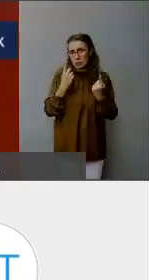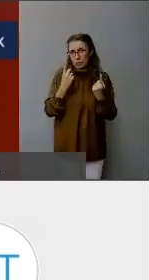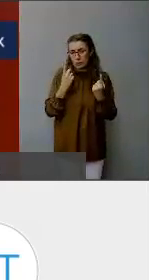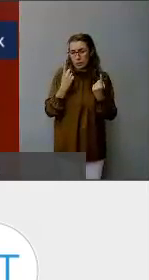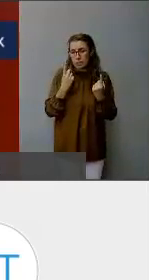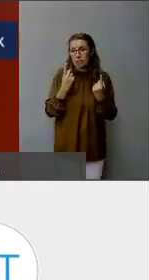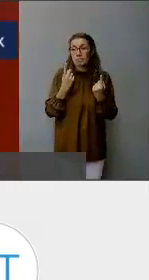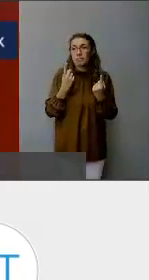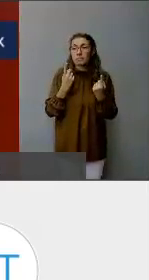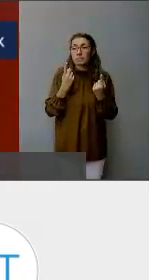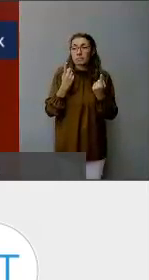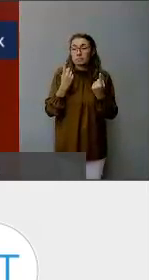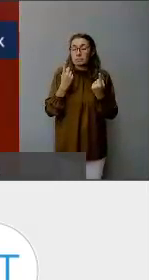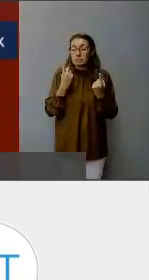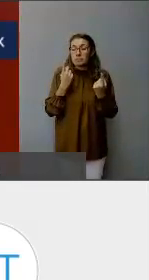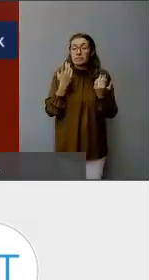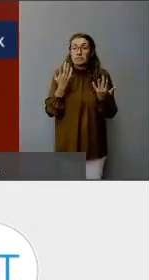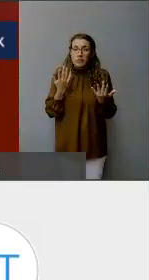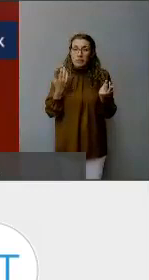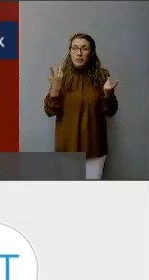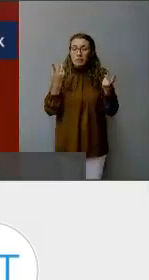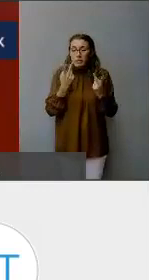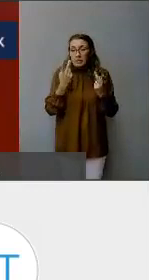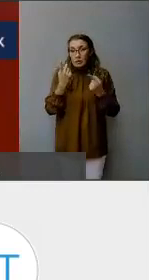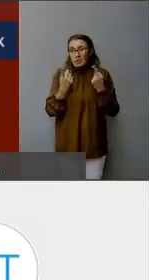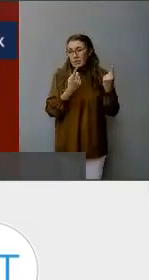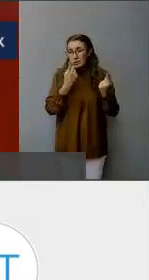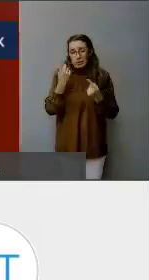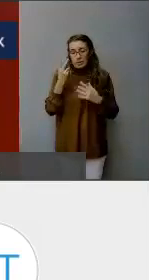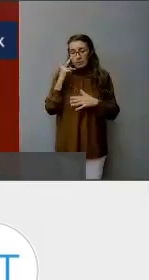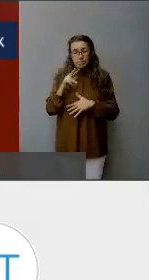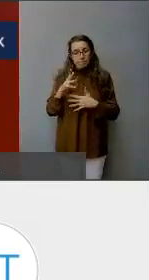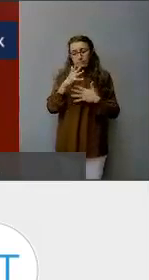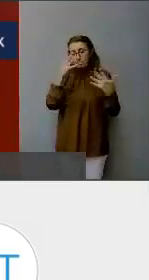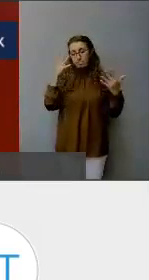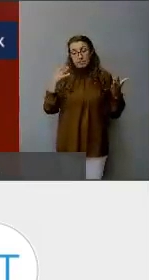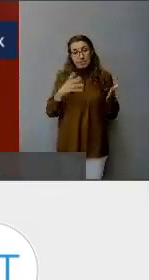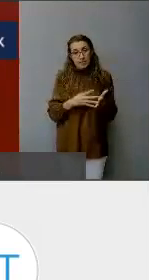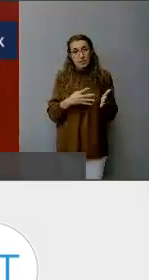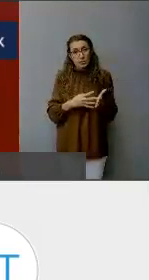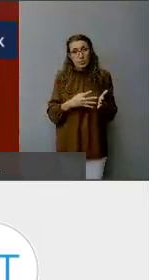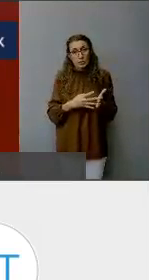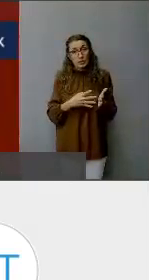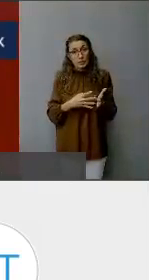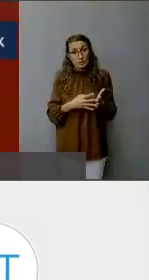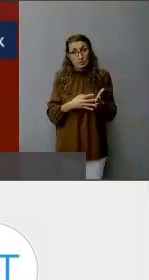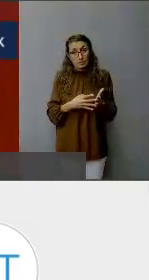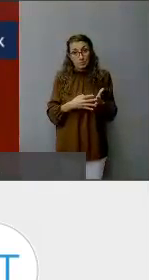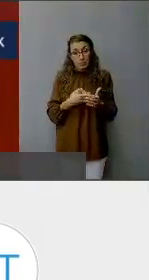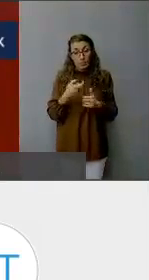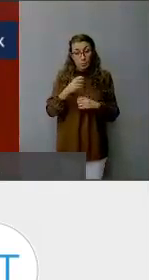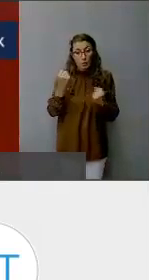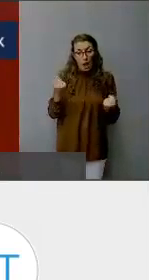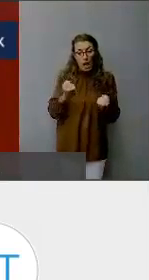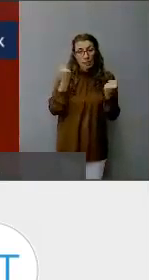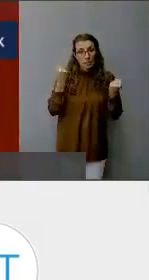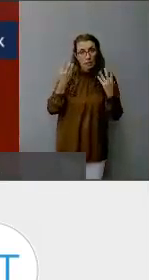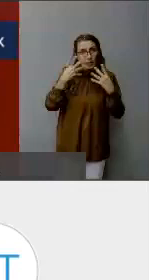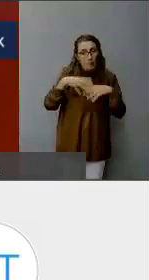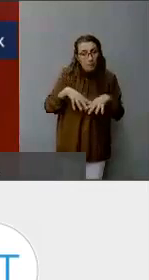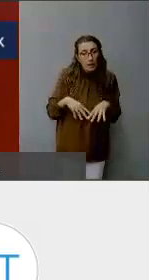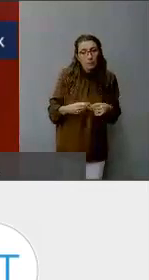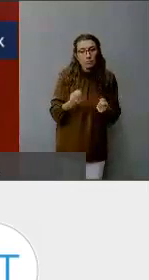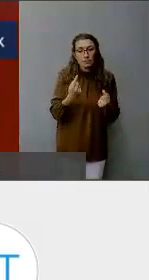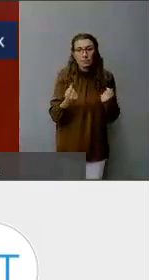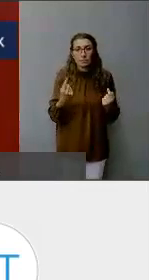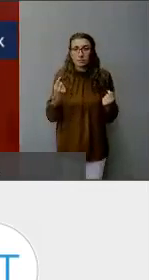certo c'è una situazione di difficoltà legata anche alla presenza di attività è legata quindi alla necessità di uscire entrare